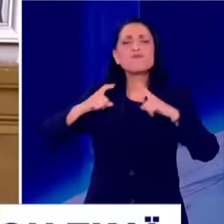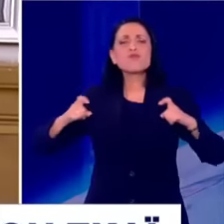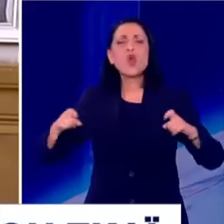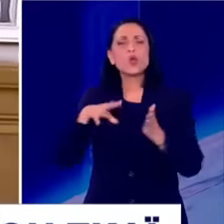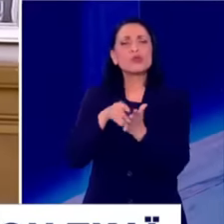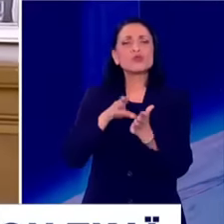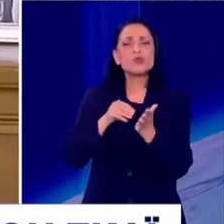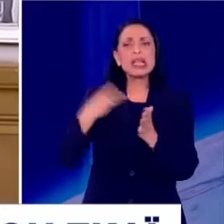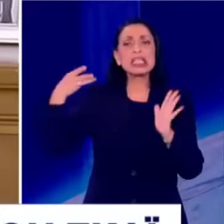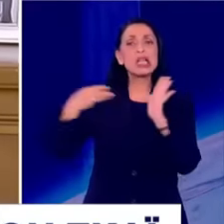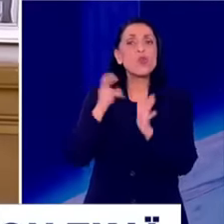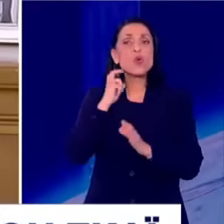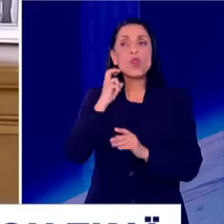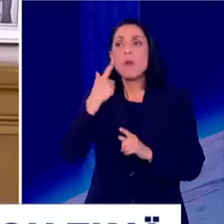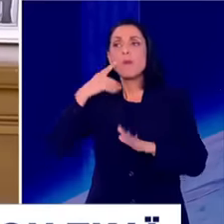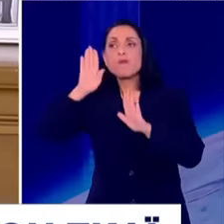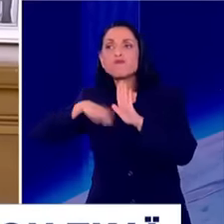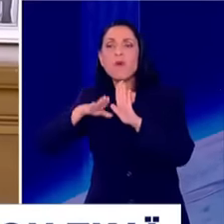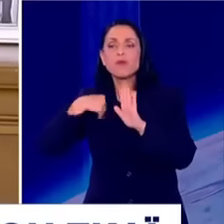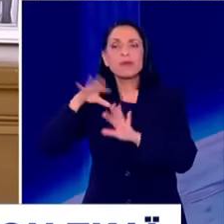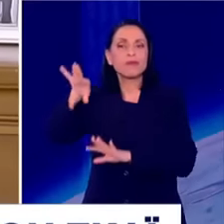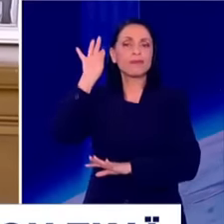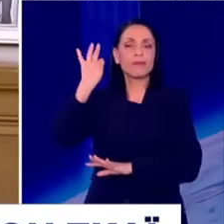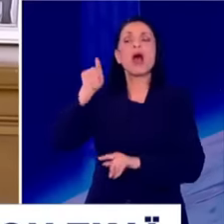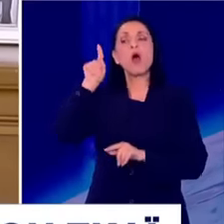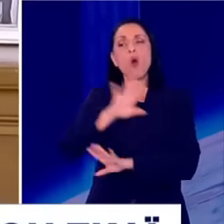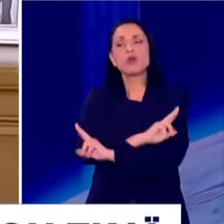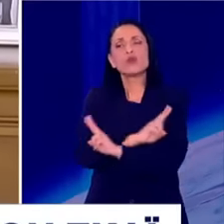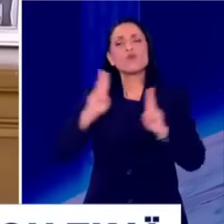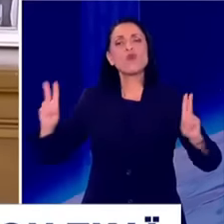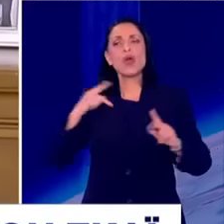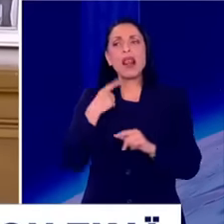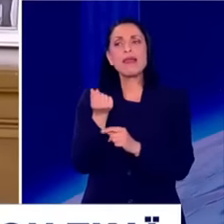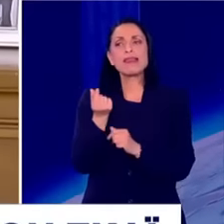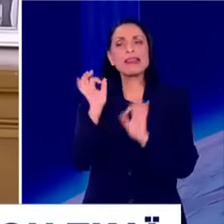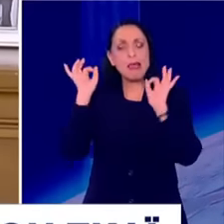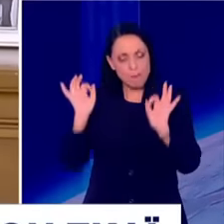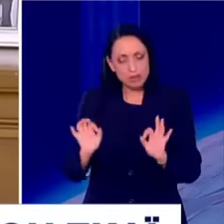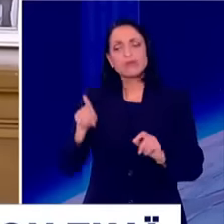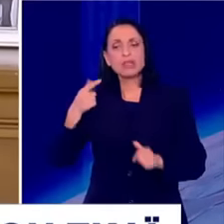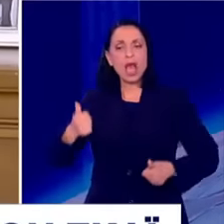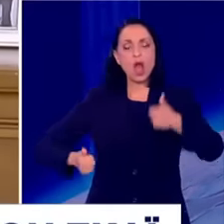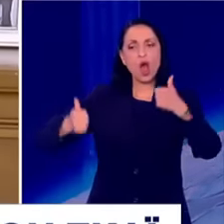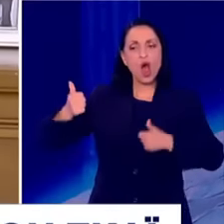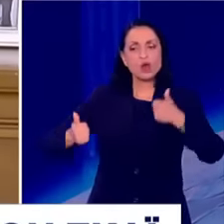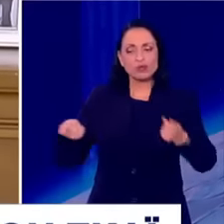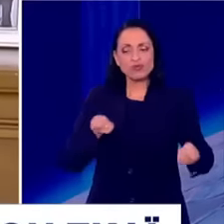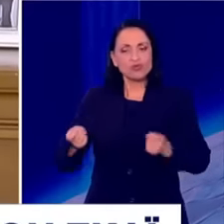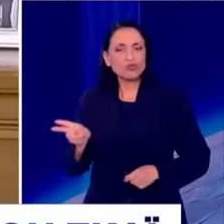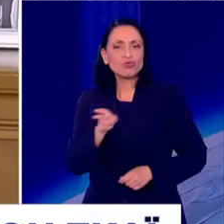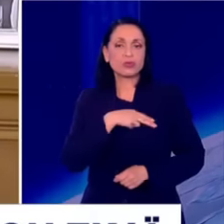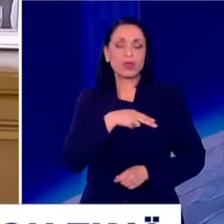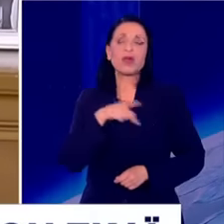καλάθι. Αυτές είναι σημαντικές παρεμβάσεις, γιατί τελικά όσο μεγαλύτερη διαφάνεια υπάρχει στις τιμές, τόσο καλύτερα λειτουργεί ο ανταγωνισμός. Ο ανταγωνισμός